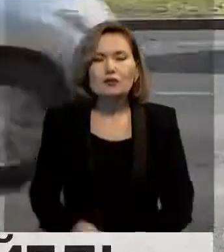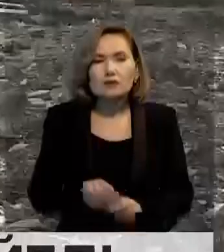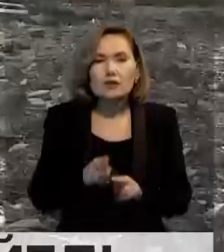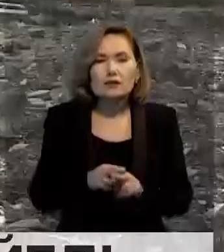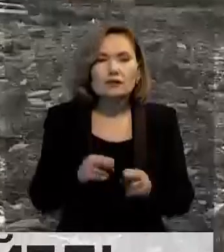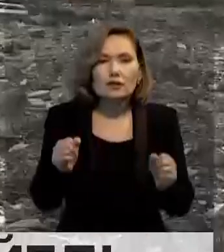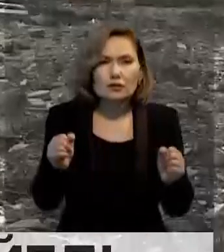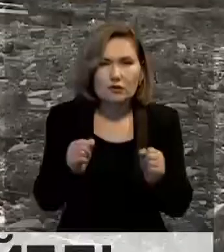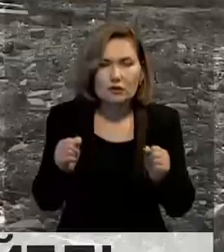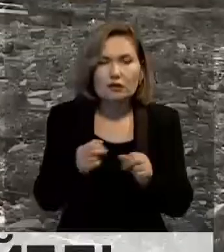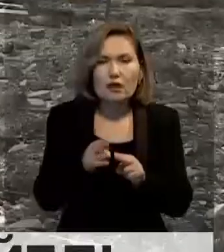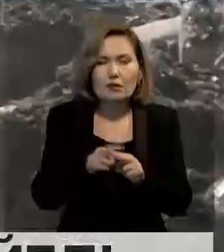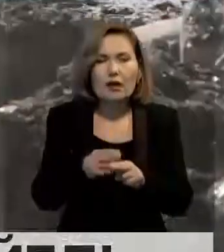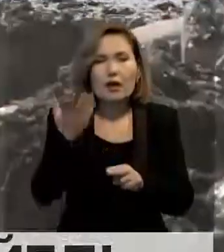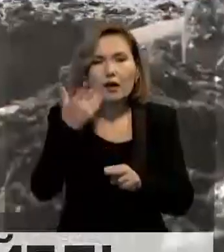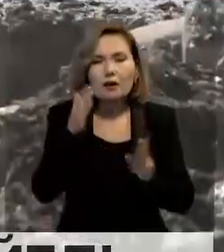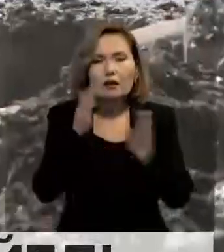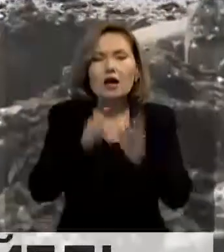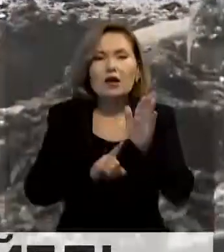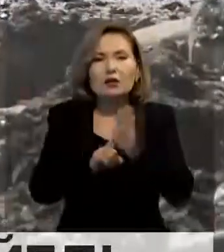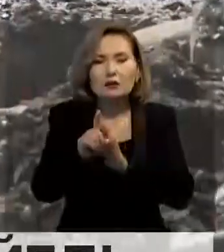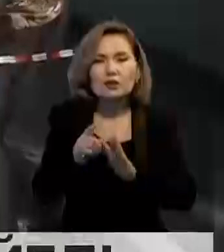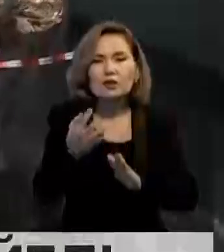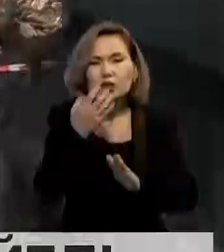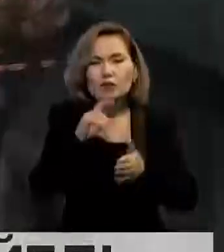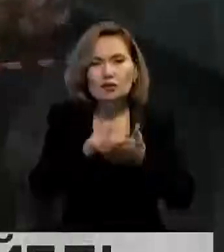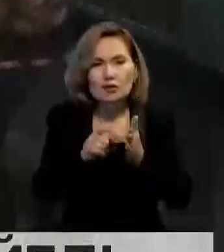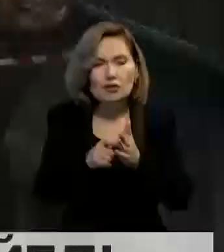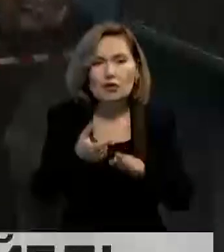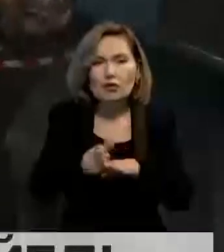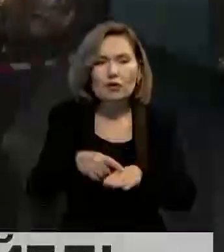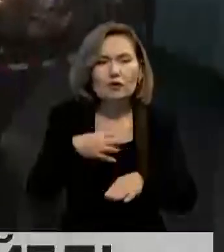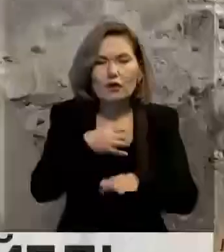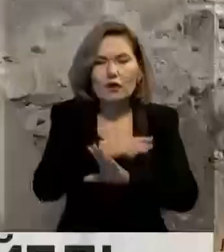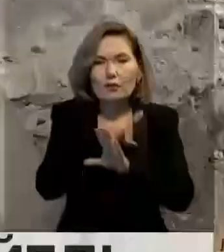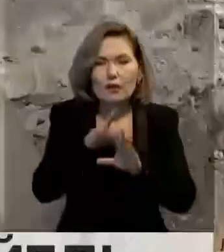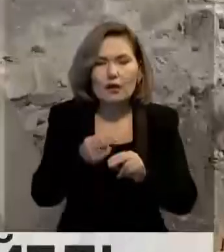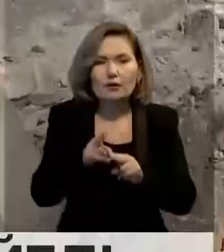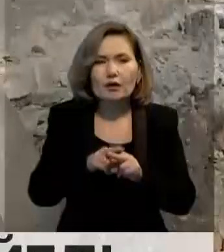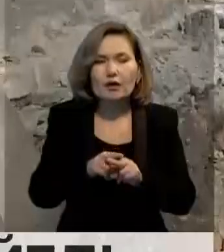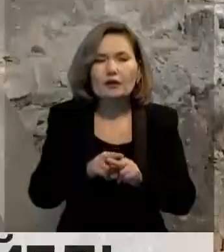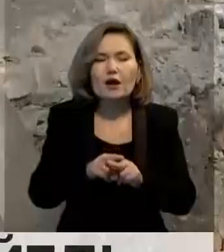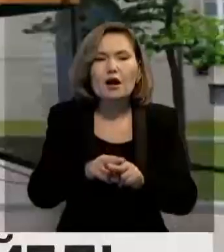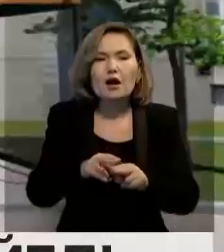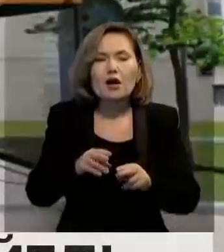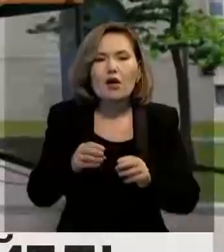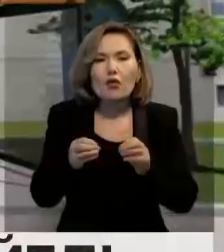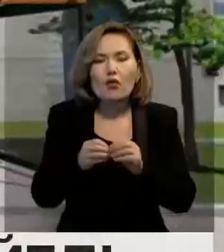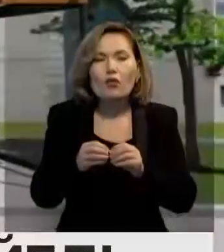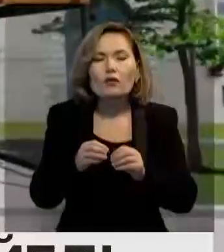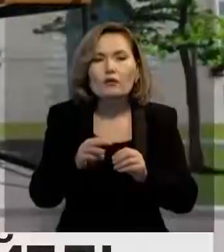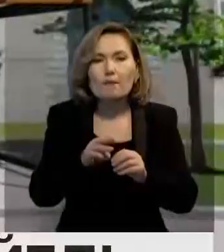еді. Қазір адам ең көп жүретін 13 орын таңдалып, құрылыс жұмыстары басталып кеткен. Павильондардың ұзындығы 10 метр болады. Онда 25 адам